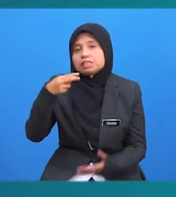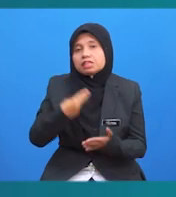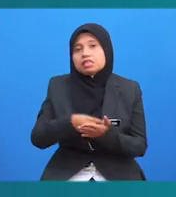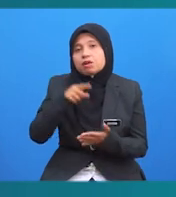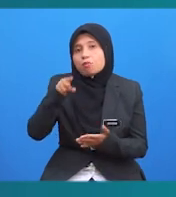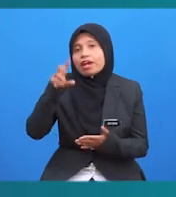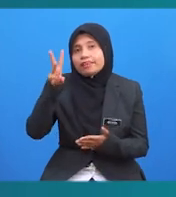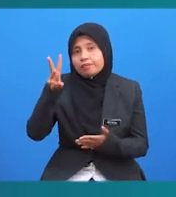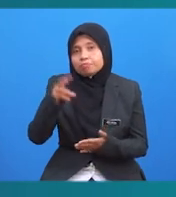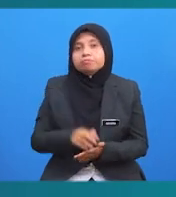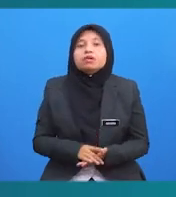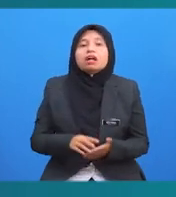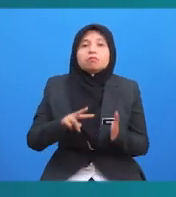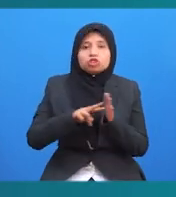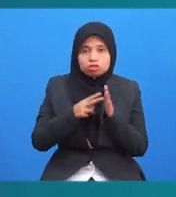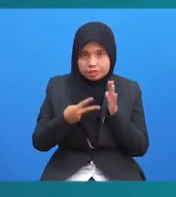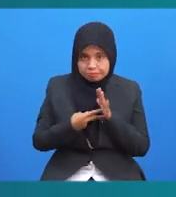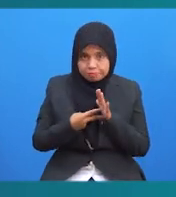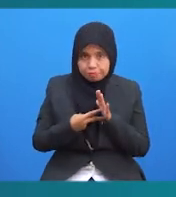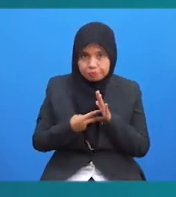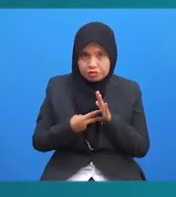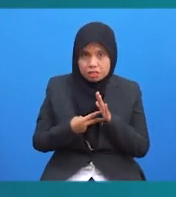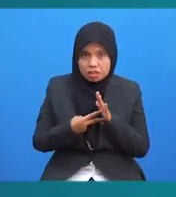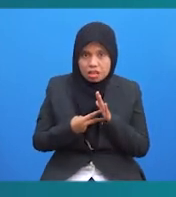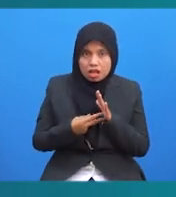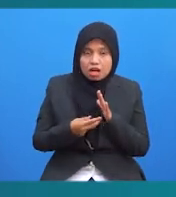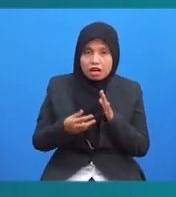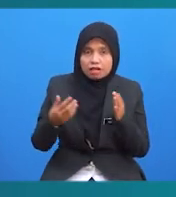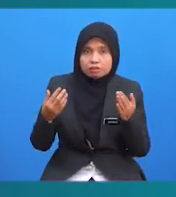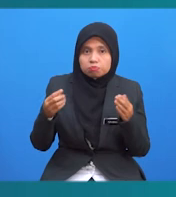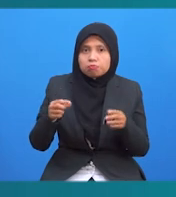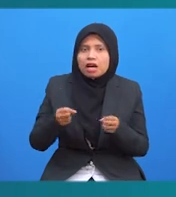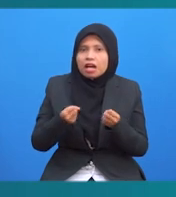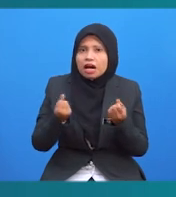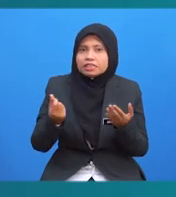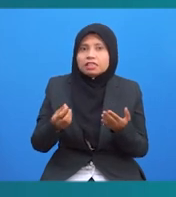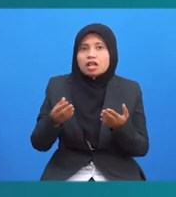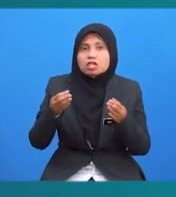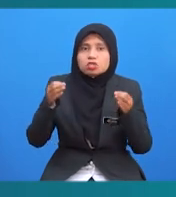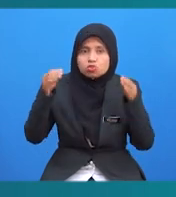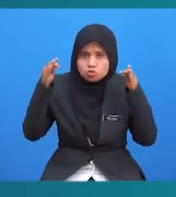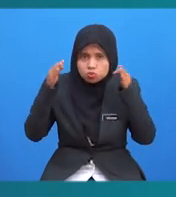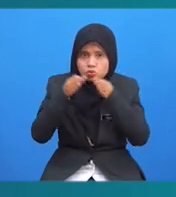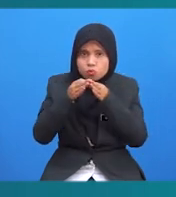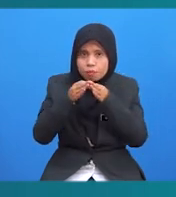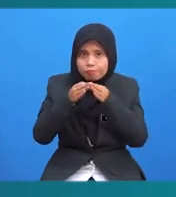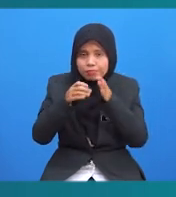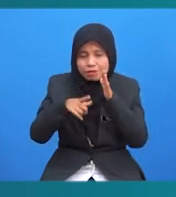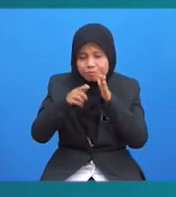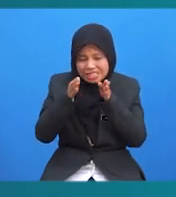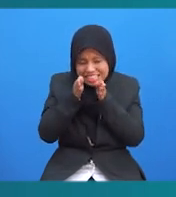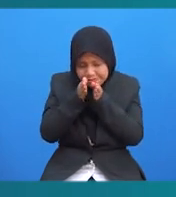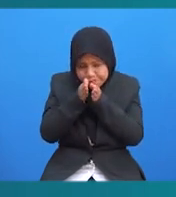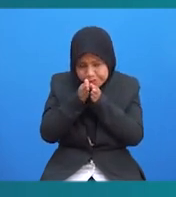1:3.5 sehingga 5.6 yang tertulis, ini bermaksud semakin banyak anda mengzoom, semakin sempit bukaan aperture